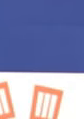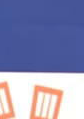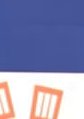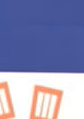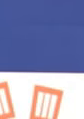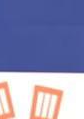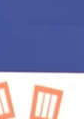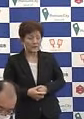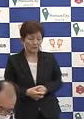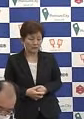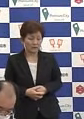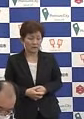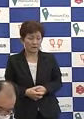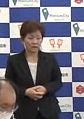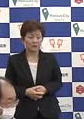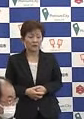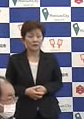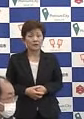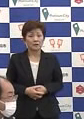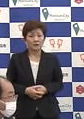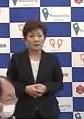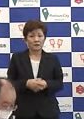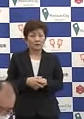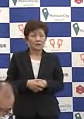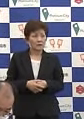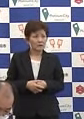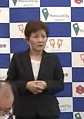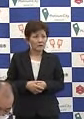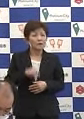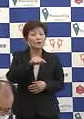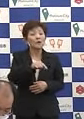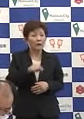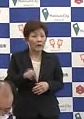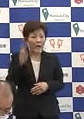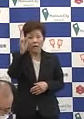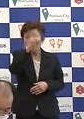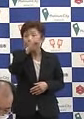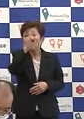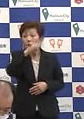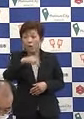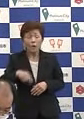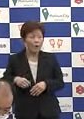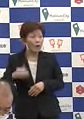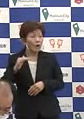行われる総会で開催の可否や日時を最終決定します。